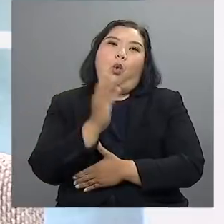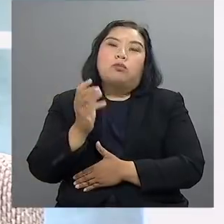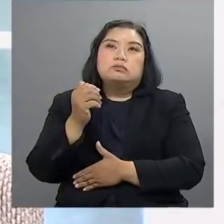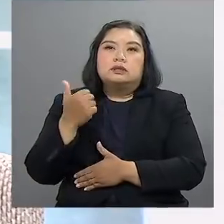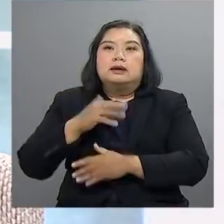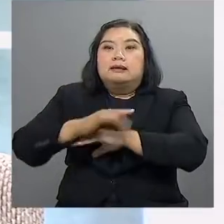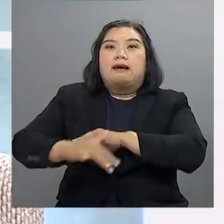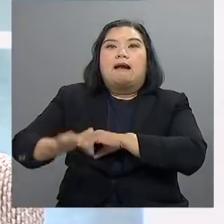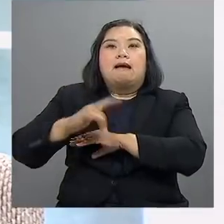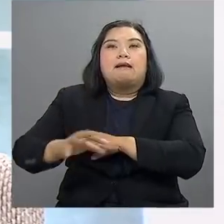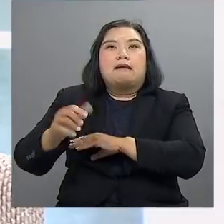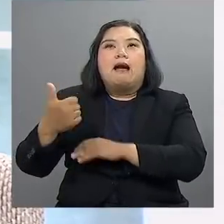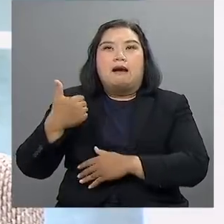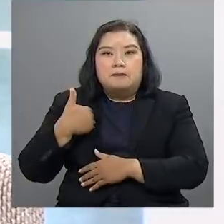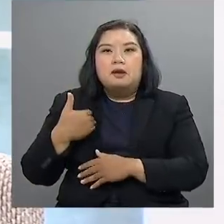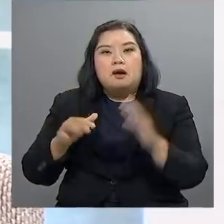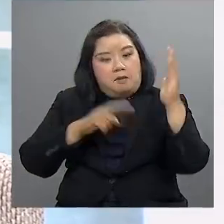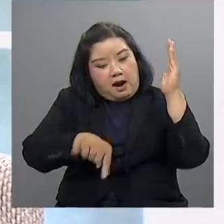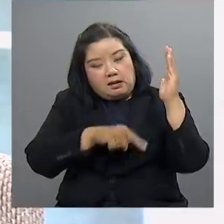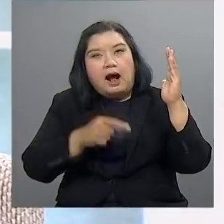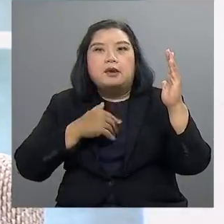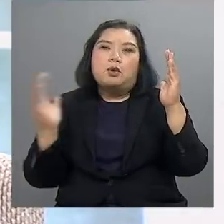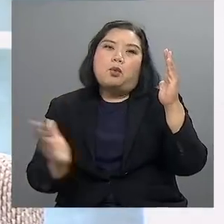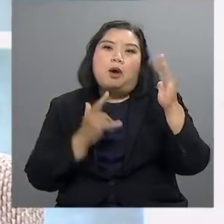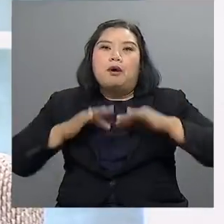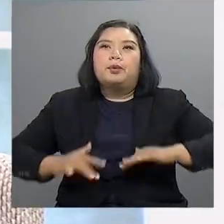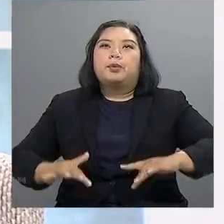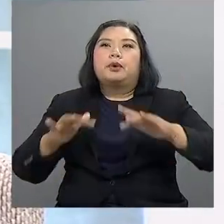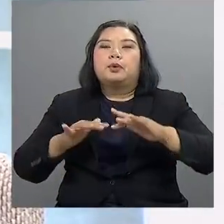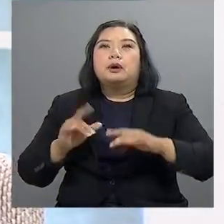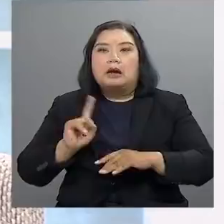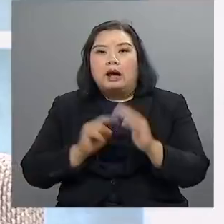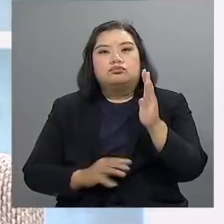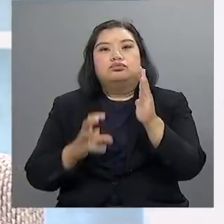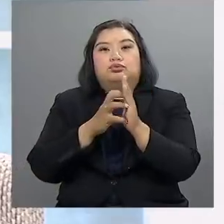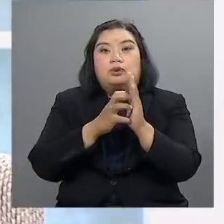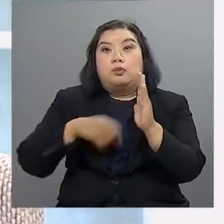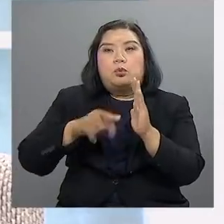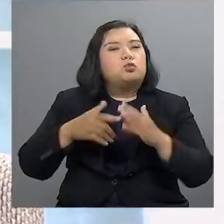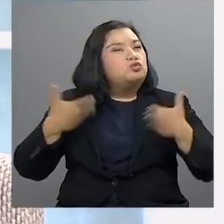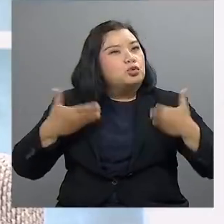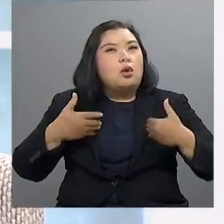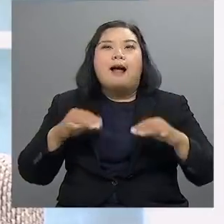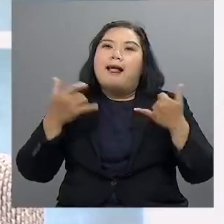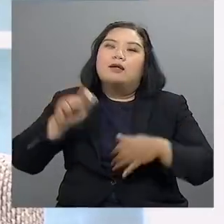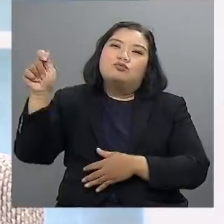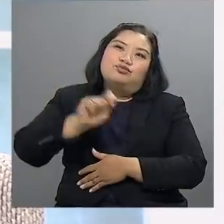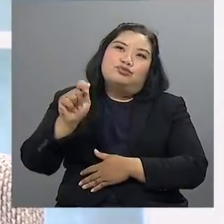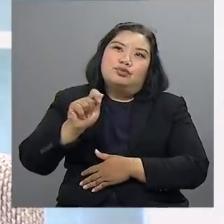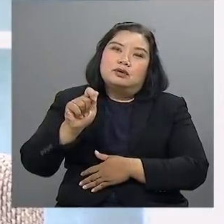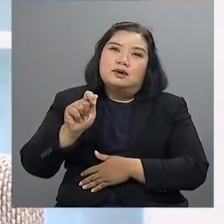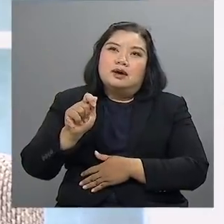หมลมใต้เป็นช่วงหน้าร้อนกำลังพัดขึ้นมาโอ้โหภาคกลางนี่เล่นว่าวสนุกมากวิ่งว่าวแป๊บๆคือติดลมบนไม่ต้องวิ่งแล้ว